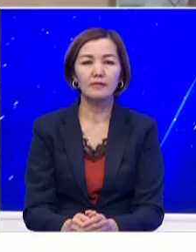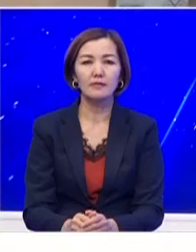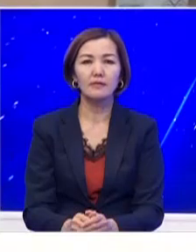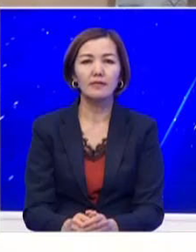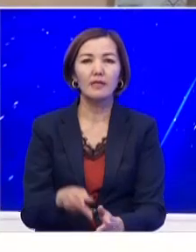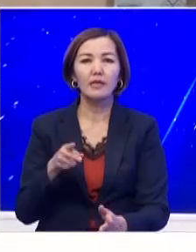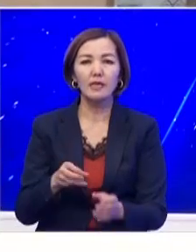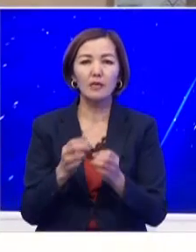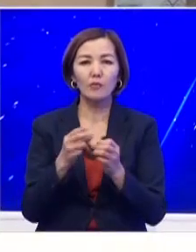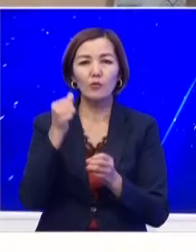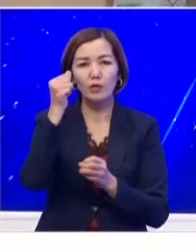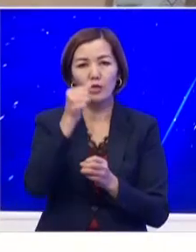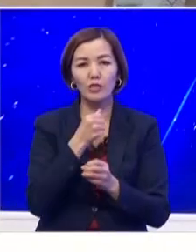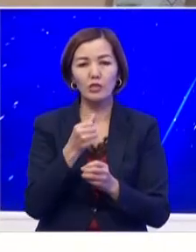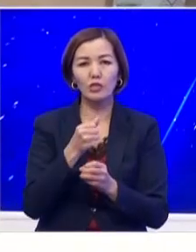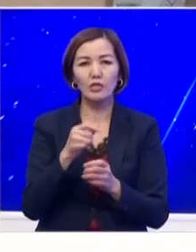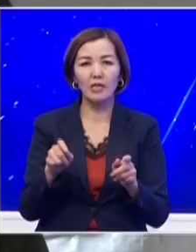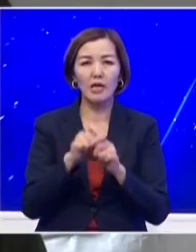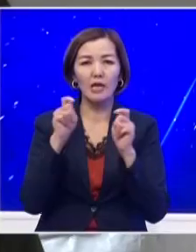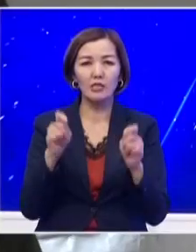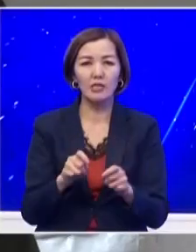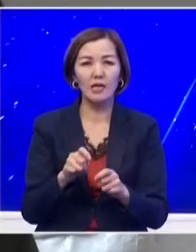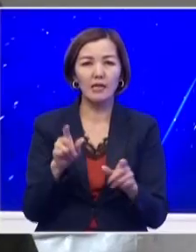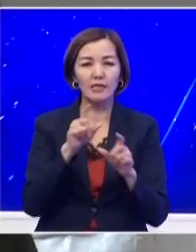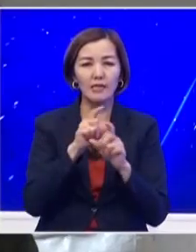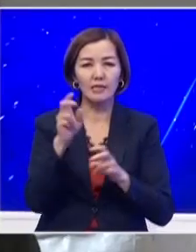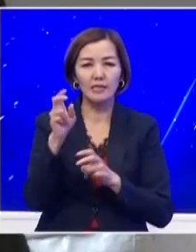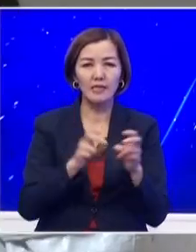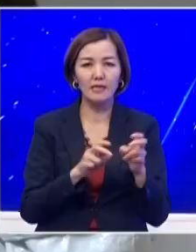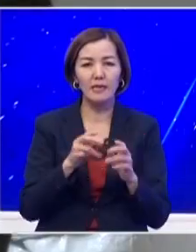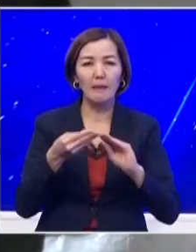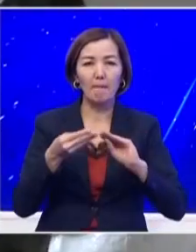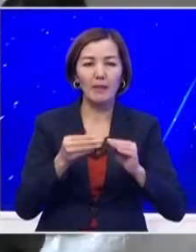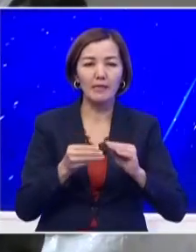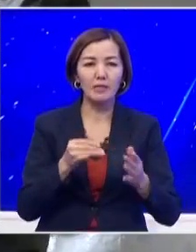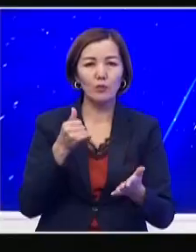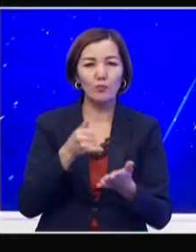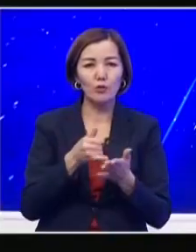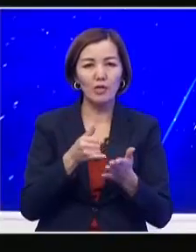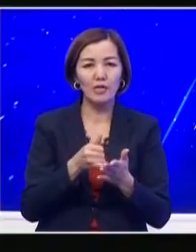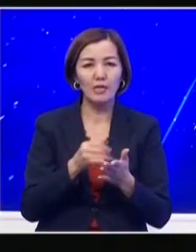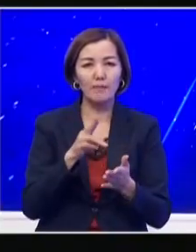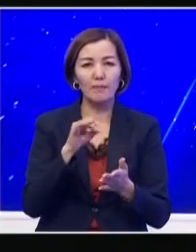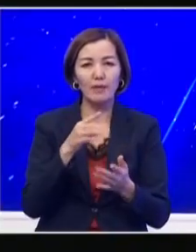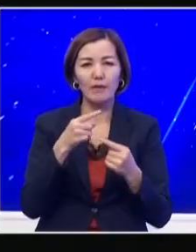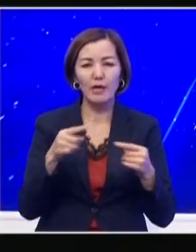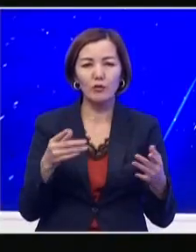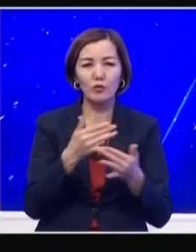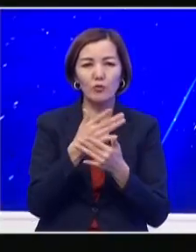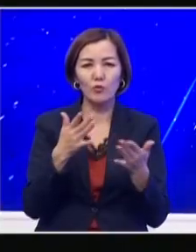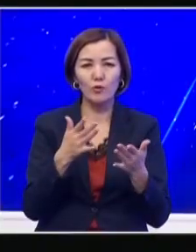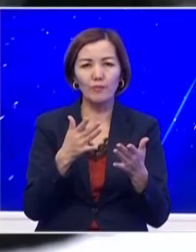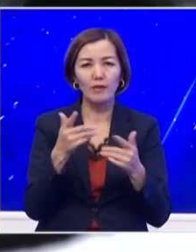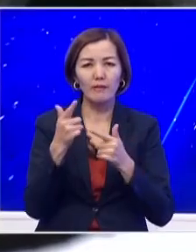Қалауын тапса қаржанар деген 2012 жылы іске қосылған нысан пластик бөтелкелерден, полимерден түрлі өнім